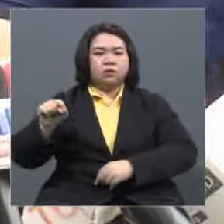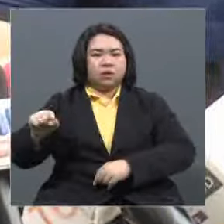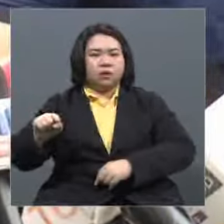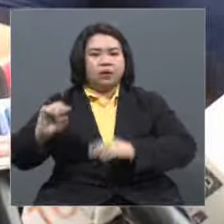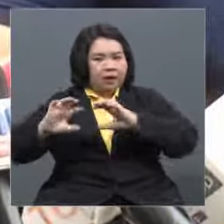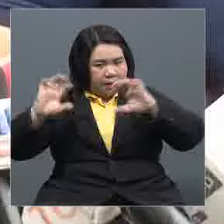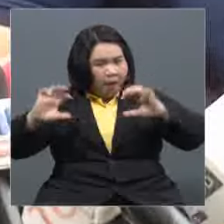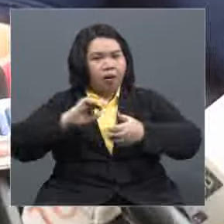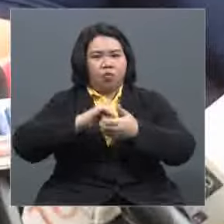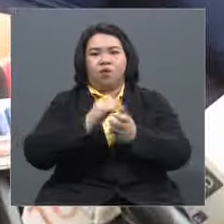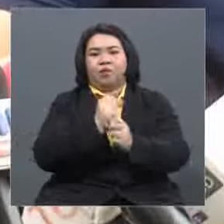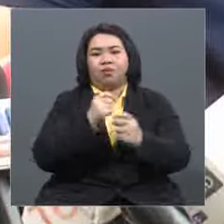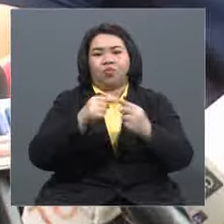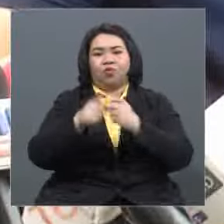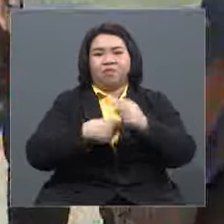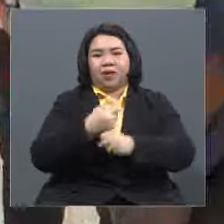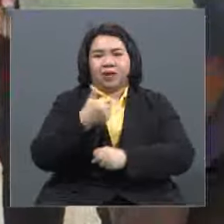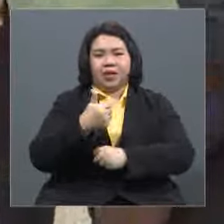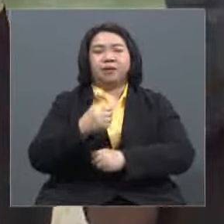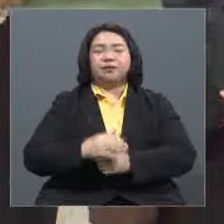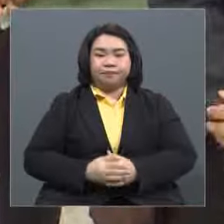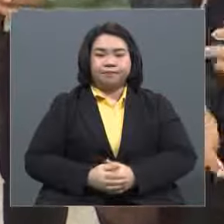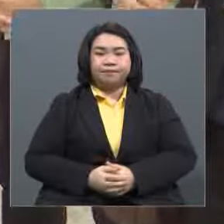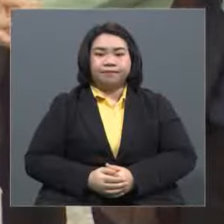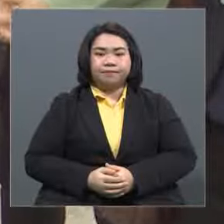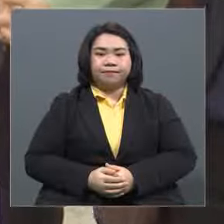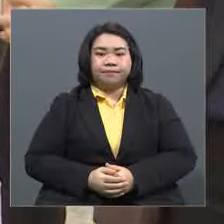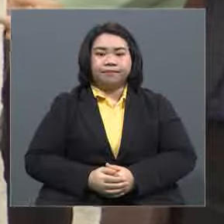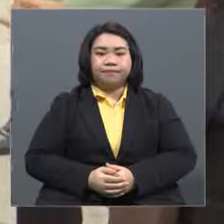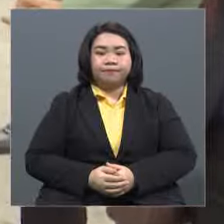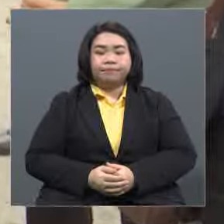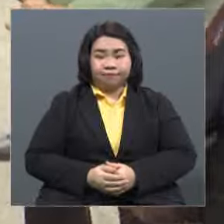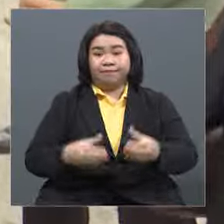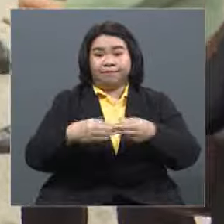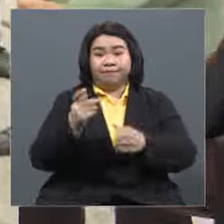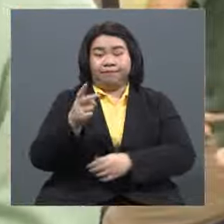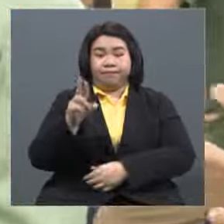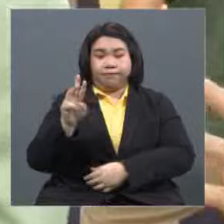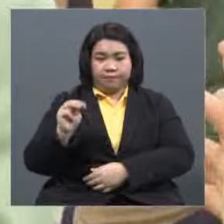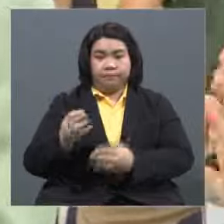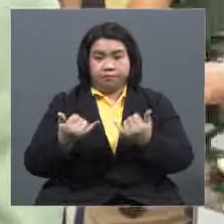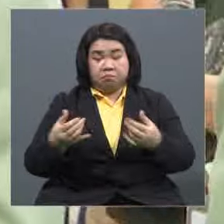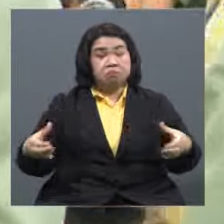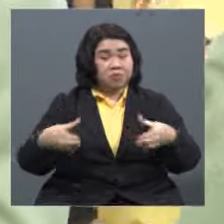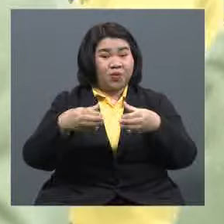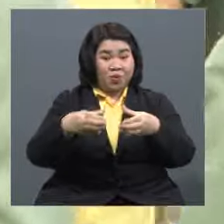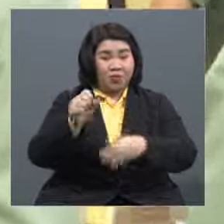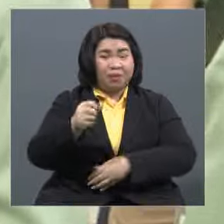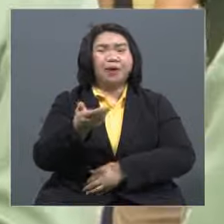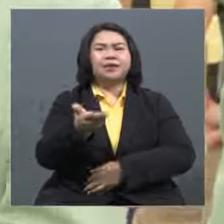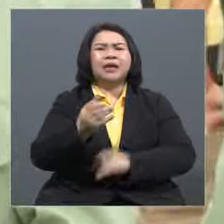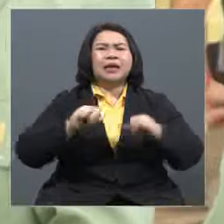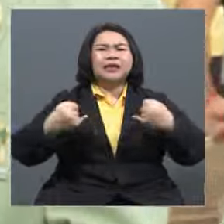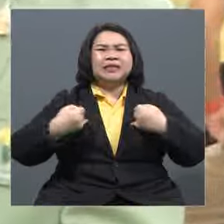มหามงคลเฉลิมพระเกียรติปีนี้คณะรัฐมนตรีมานครราชสีมาทั้งทีนะคะเจ้าบ้านอย่างนาย